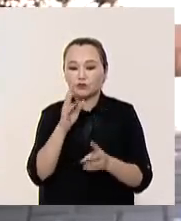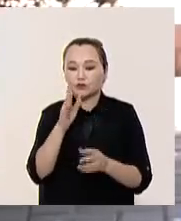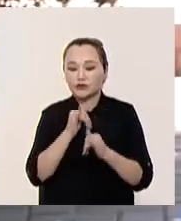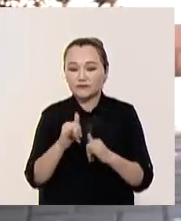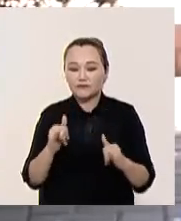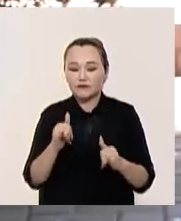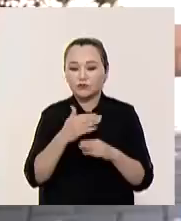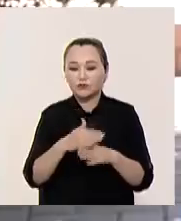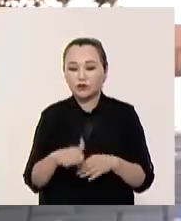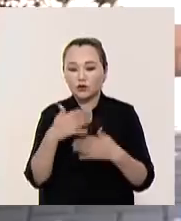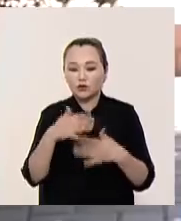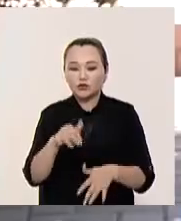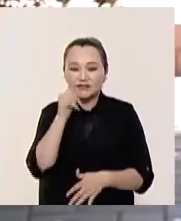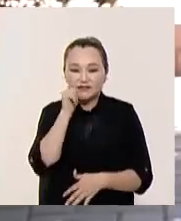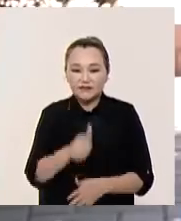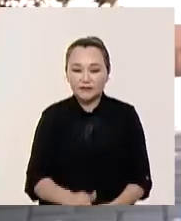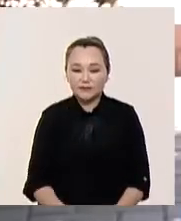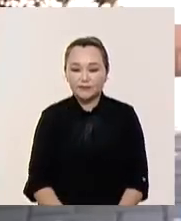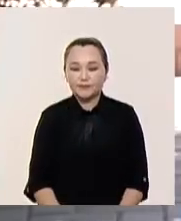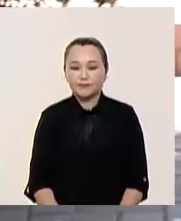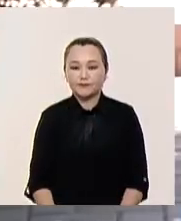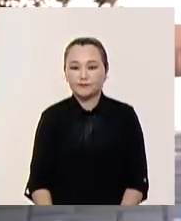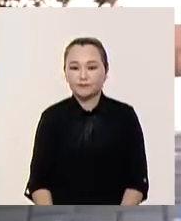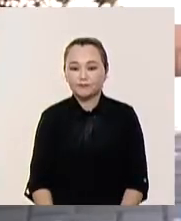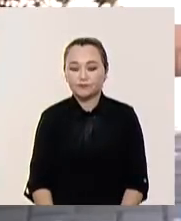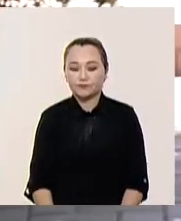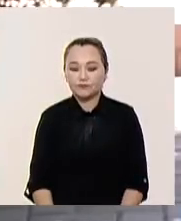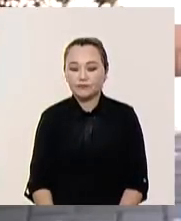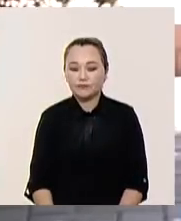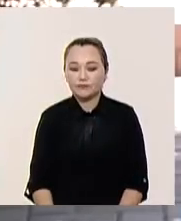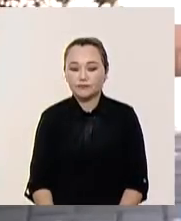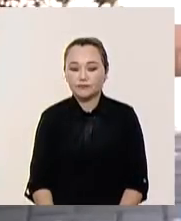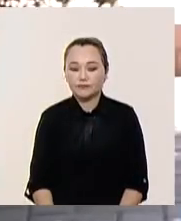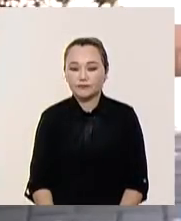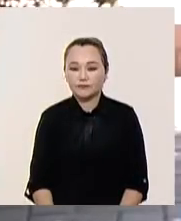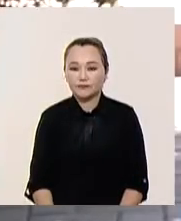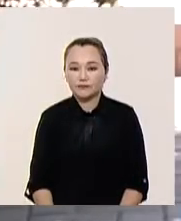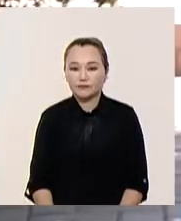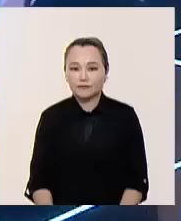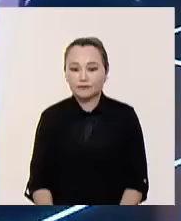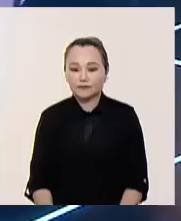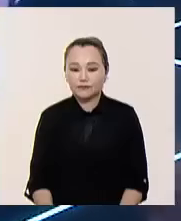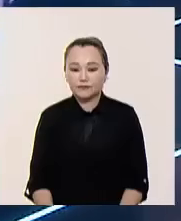развиваться отрасль уже завтра? Еламан Раймбеков, Сергей Шуйский, Нуркен Токмурзин, Информбюро.